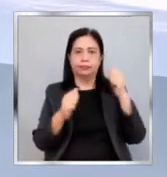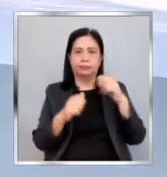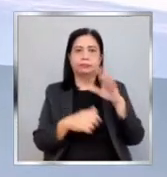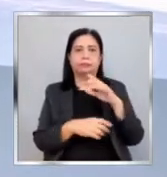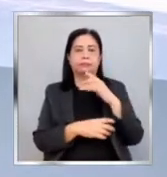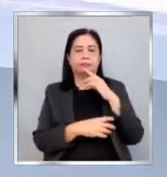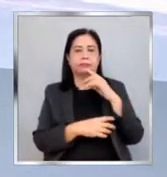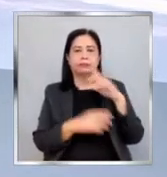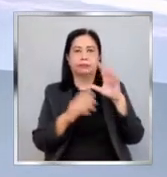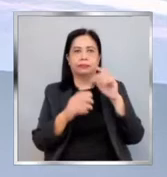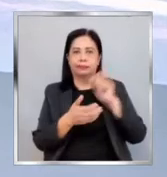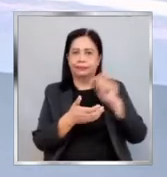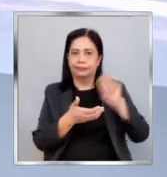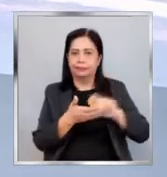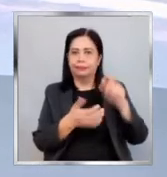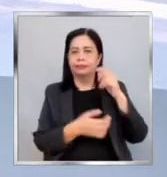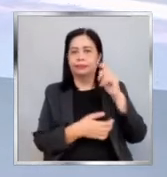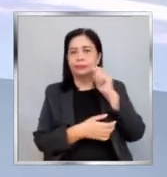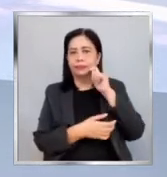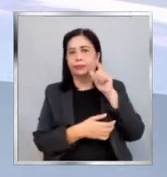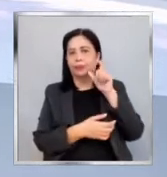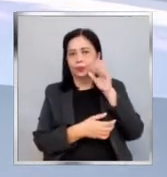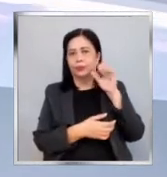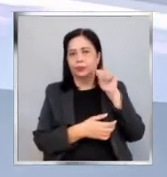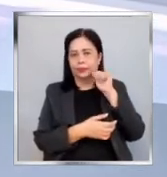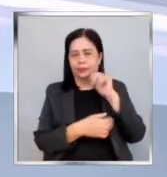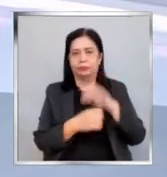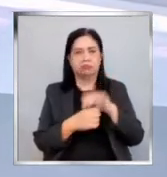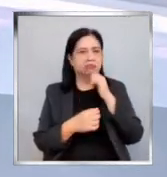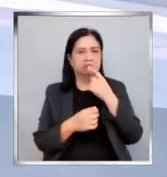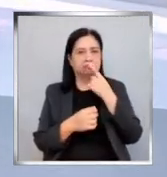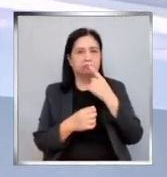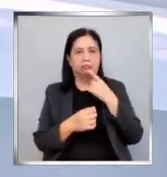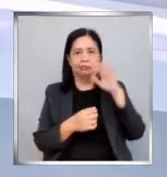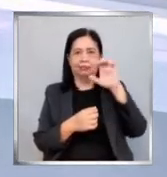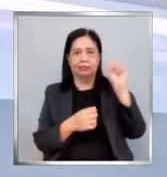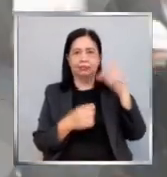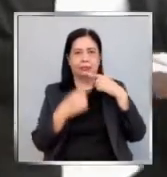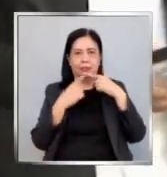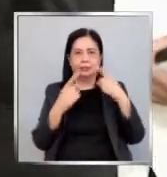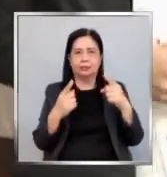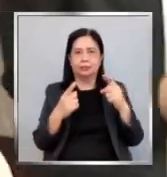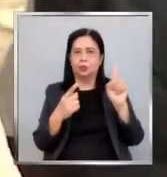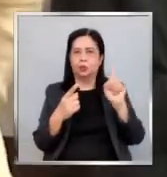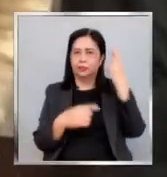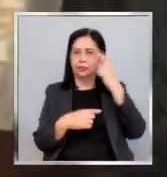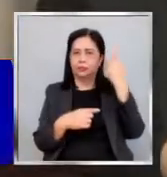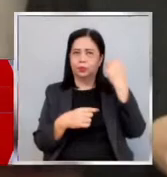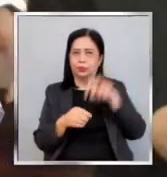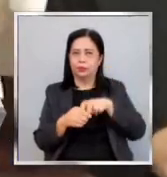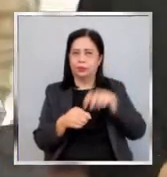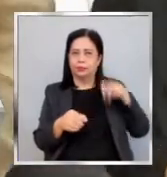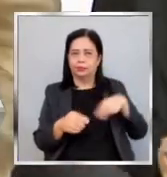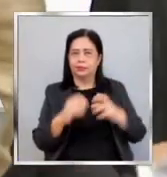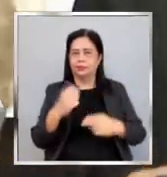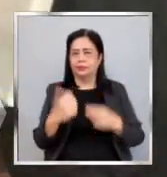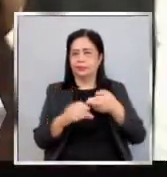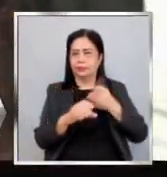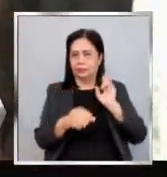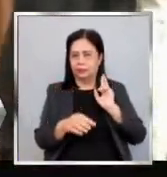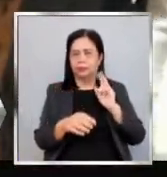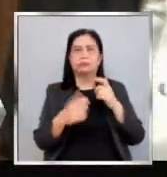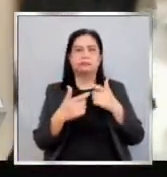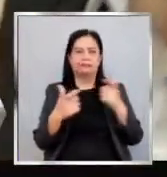Trixie Cruz Angeles. Hindi binanggit ni Rodriguez sa kanyang pahayag ang dahilan ng pagbibitiw, ngunit aniya, malaki ang